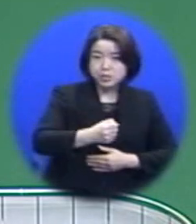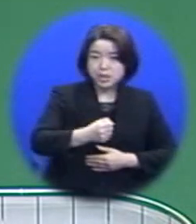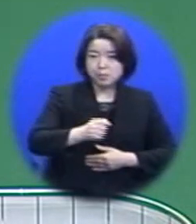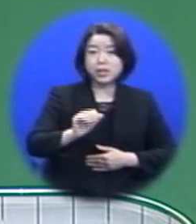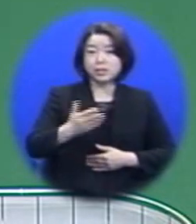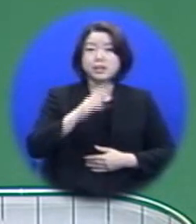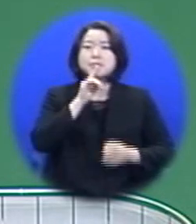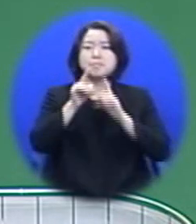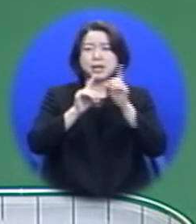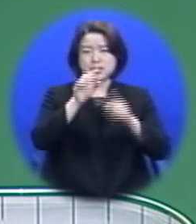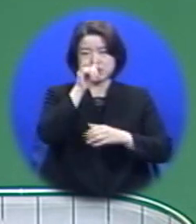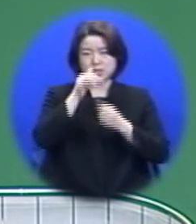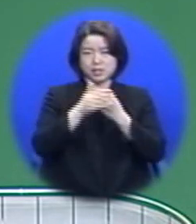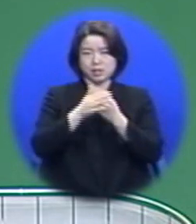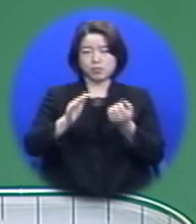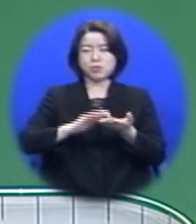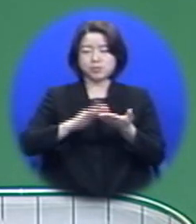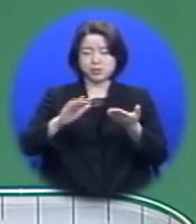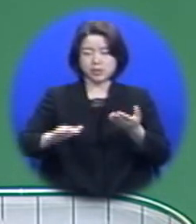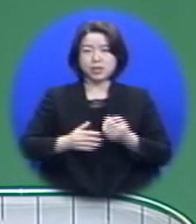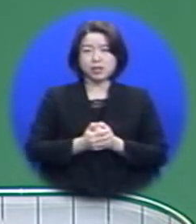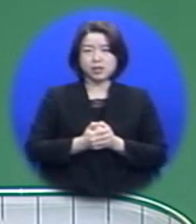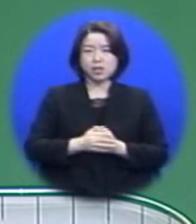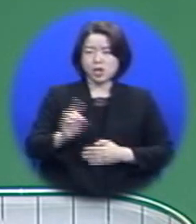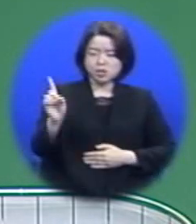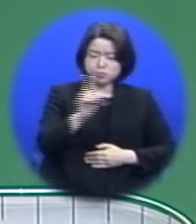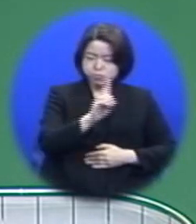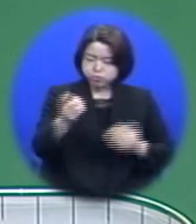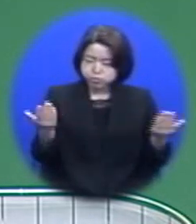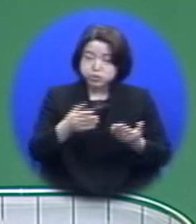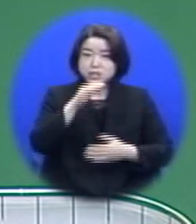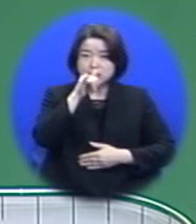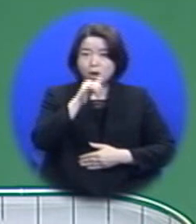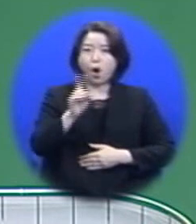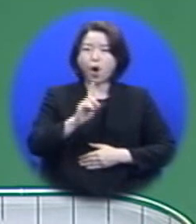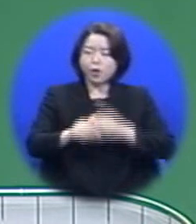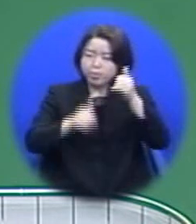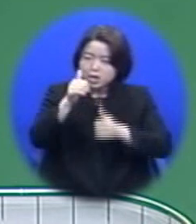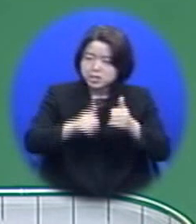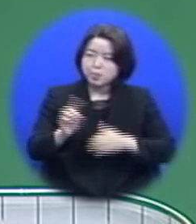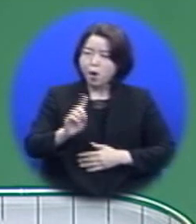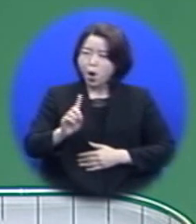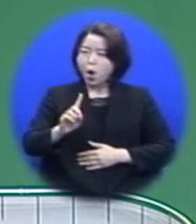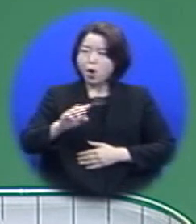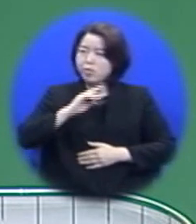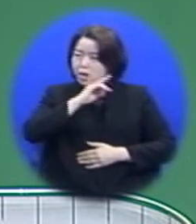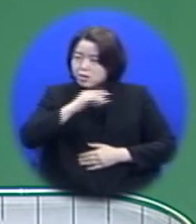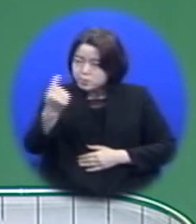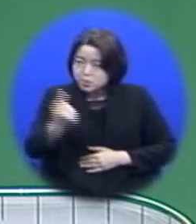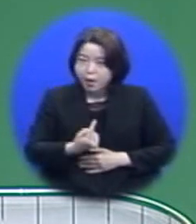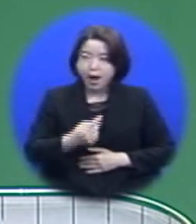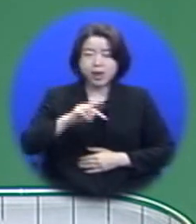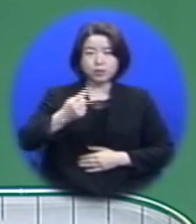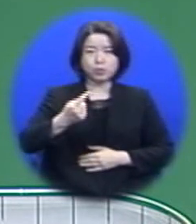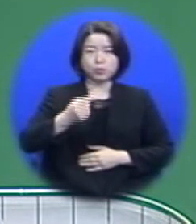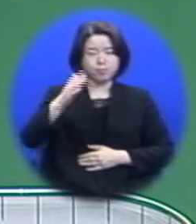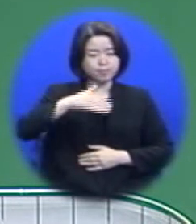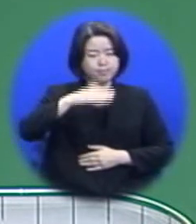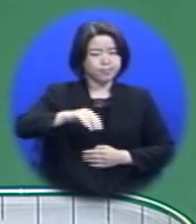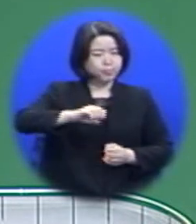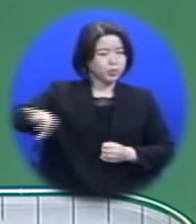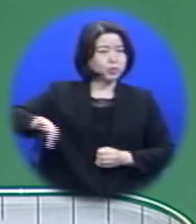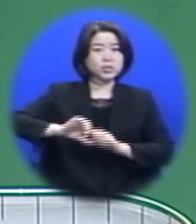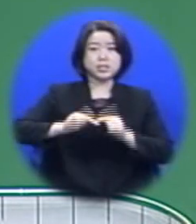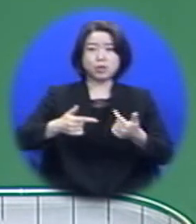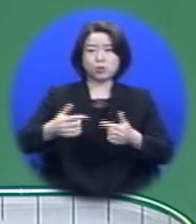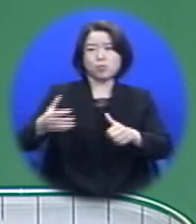말씀이 있기 때문에 무슨 일이 있어도 어떤 시험이 와도 어떤 의심이 와도 절대 놓치지 않고